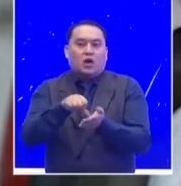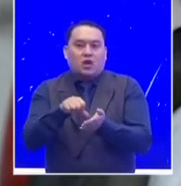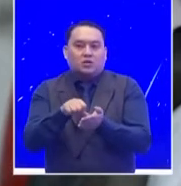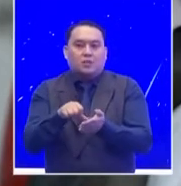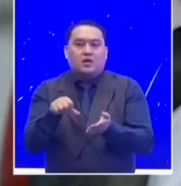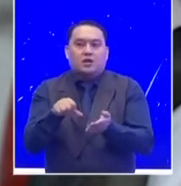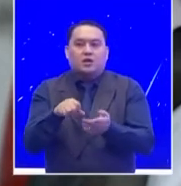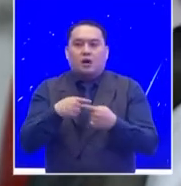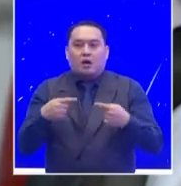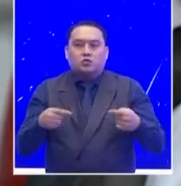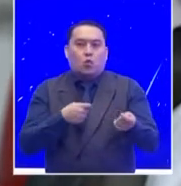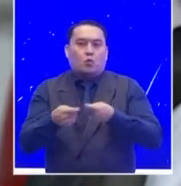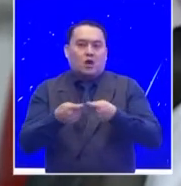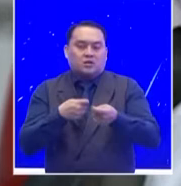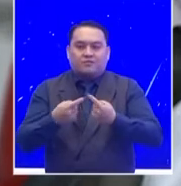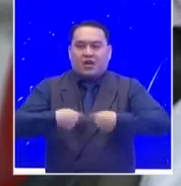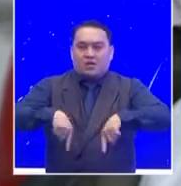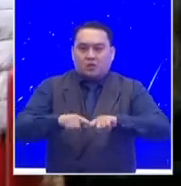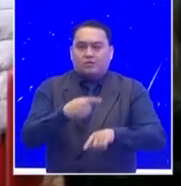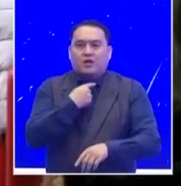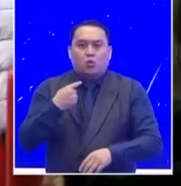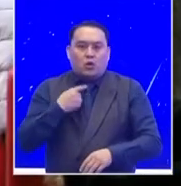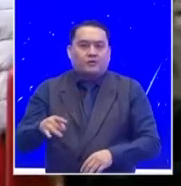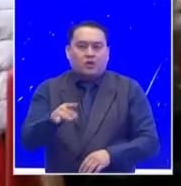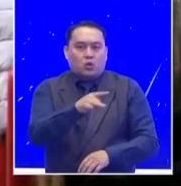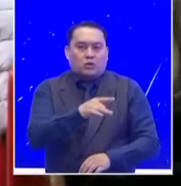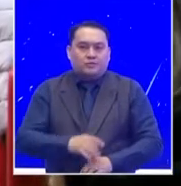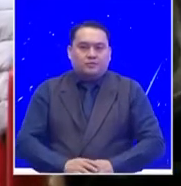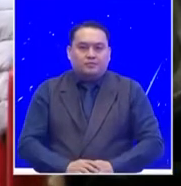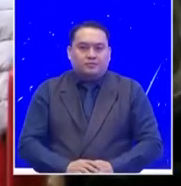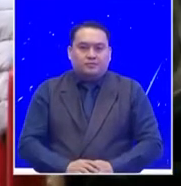представители различных управлений и ведомств Талдыкурганского региона.